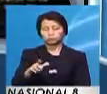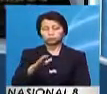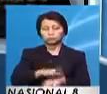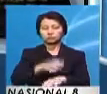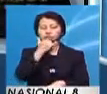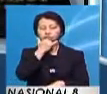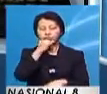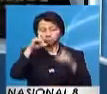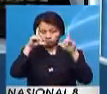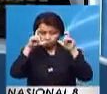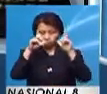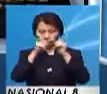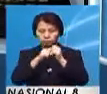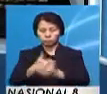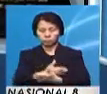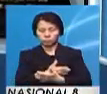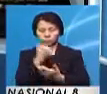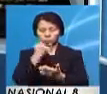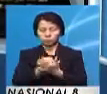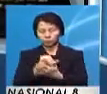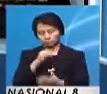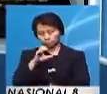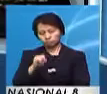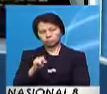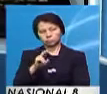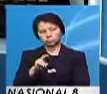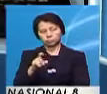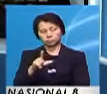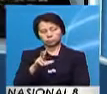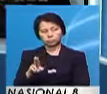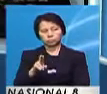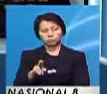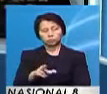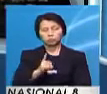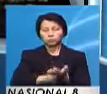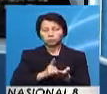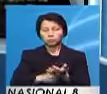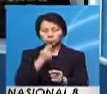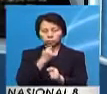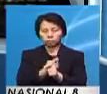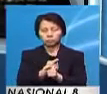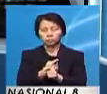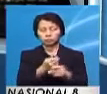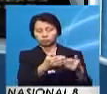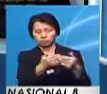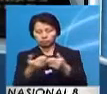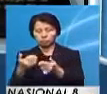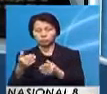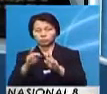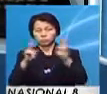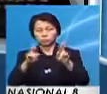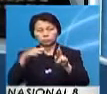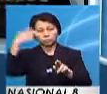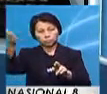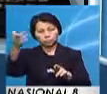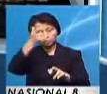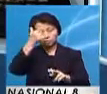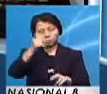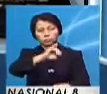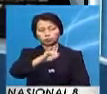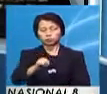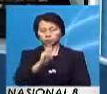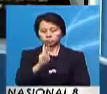kesalahan bergambar dengan anak pengganas Sulu Jessel Kiram. Perbicaraan ditetapkan disambung semula Rabu depan memandangkan jawatan